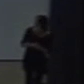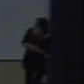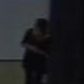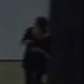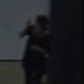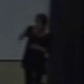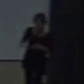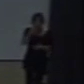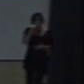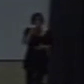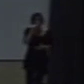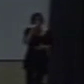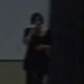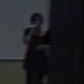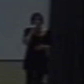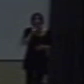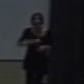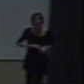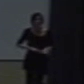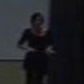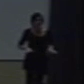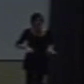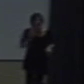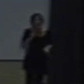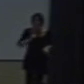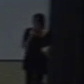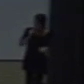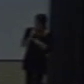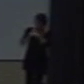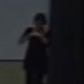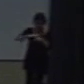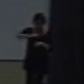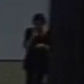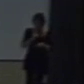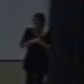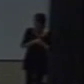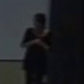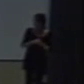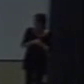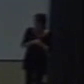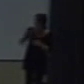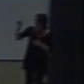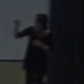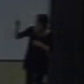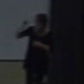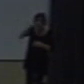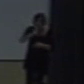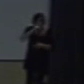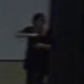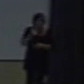home escocès que vivia... un home nord-americà que vivia a Escòcia, perdó. Aleshores, doncs, això